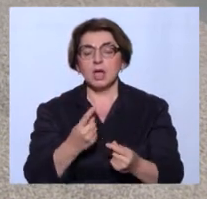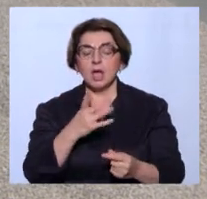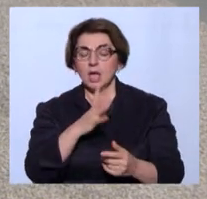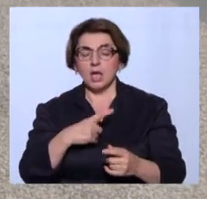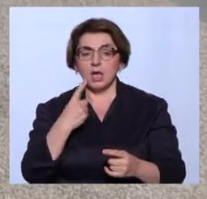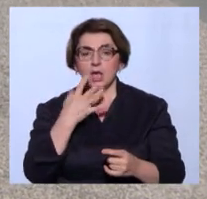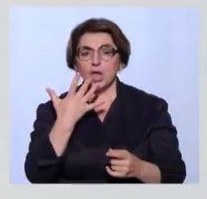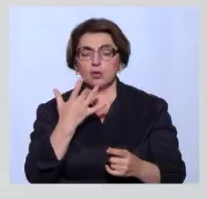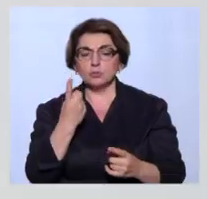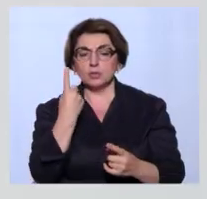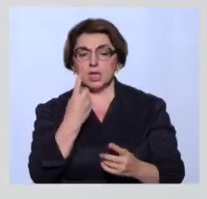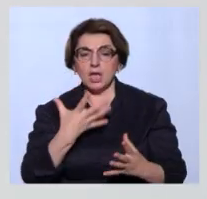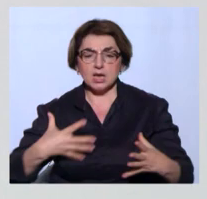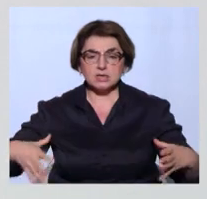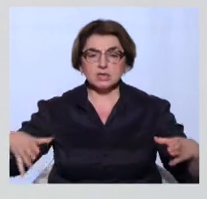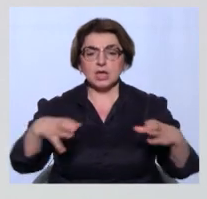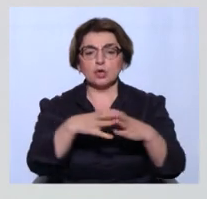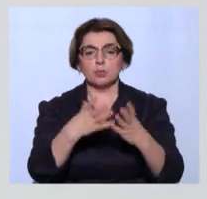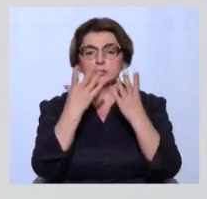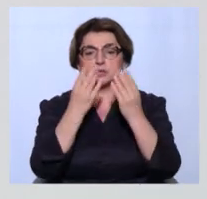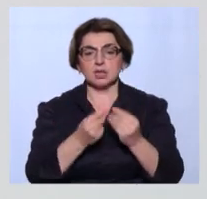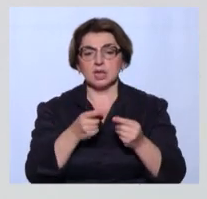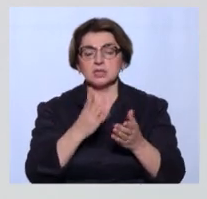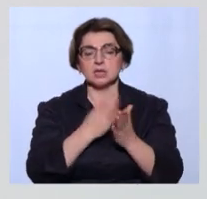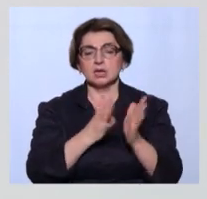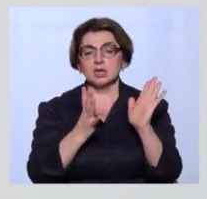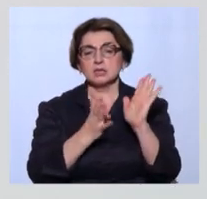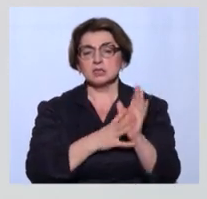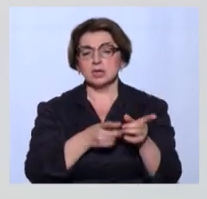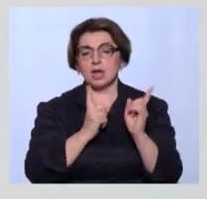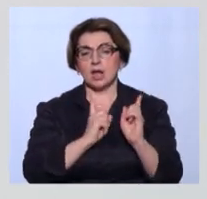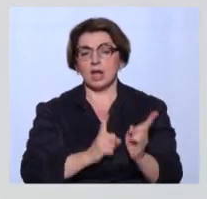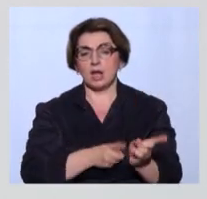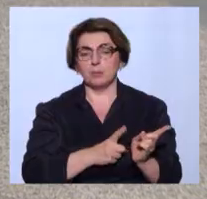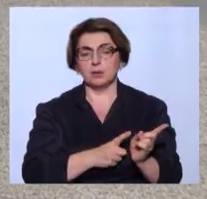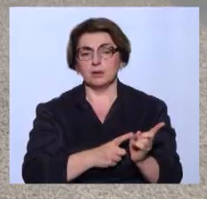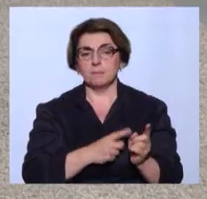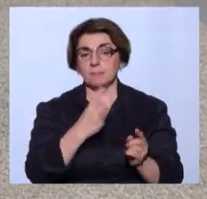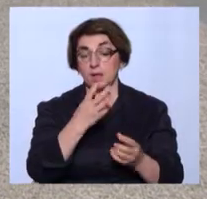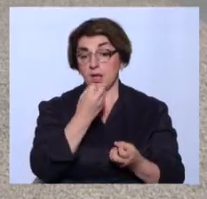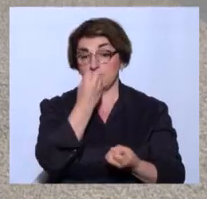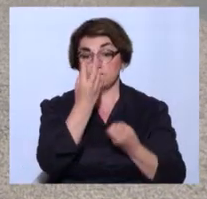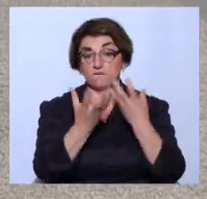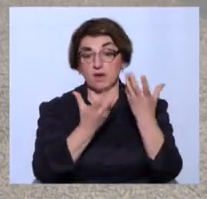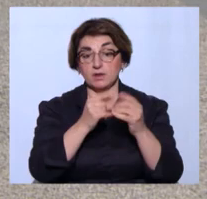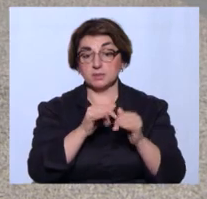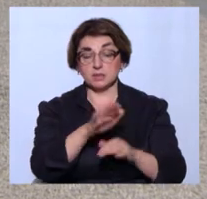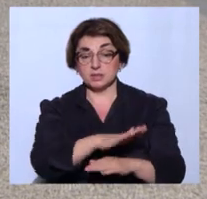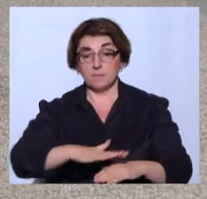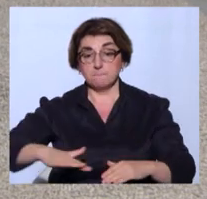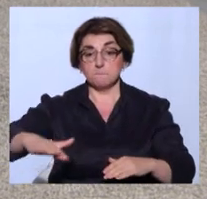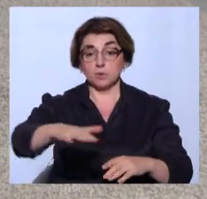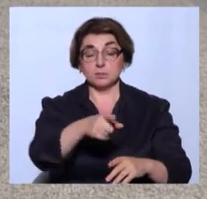დღე და 9 აპრილს აღინიშნება ეს დღე, როგორც გითხარით. თქვენ ხედავთ სურათზე ყვავილებს მოედანზე,